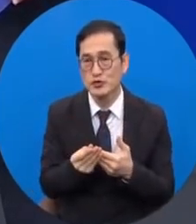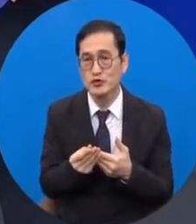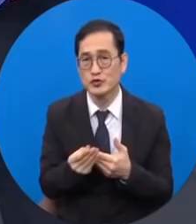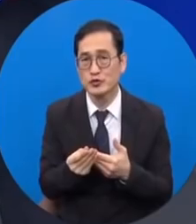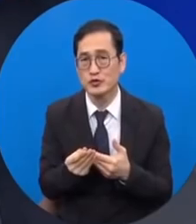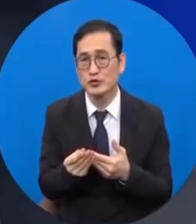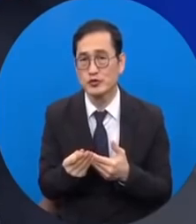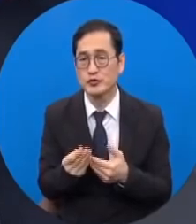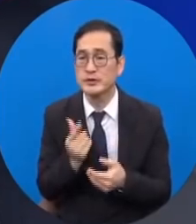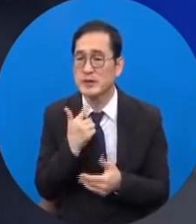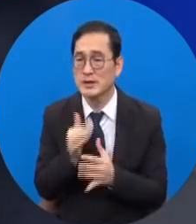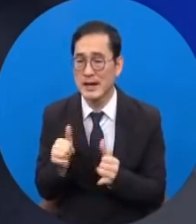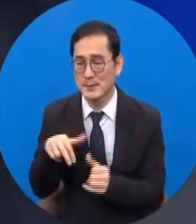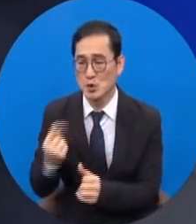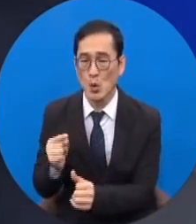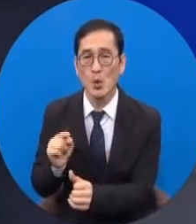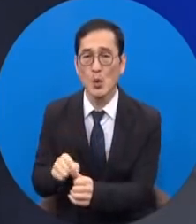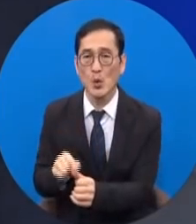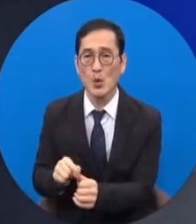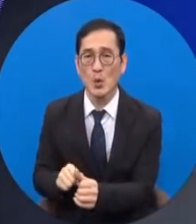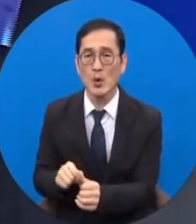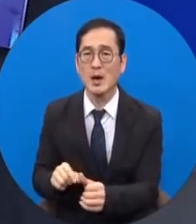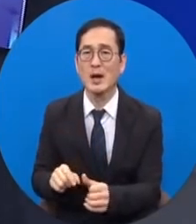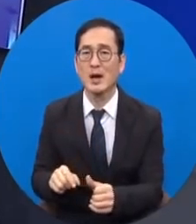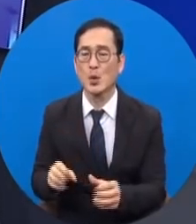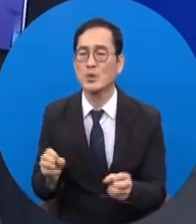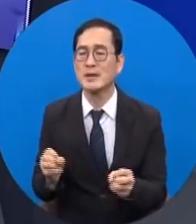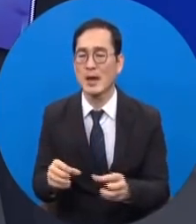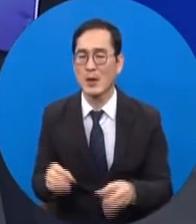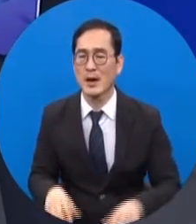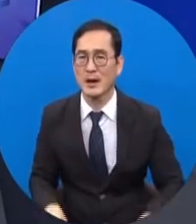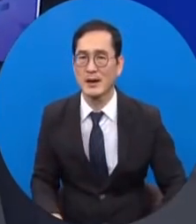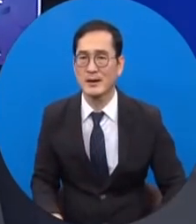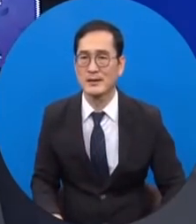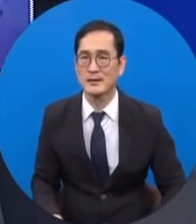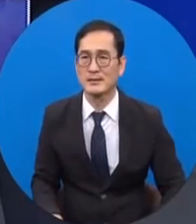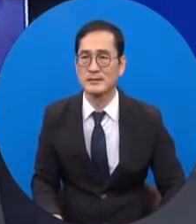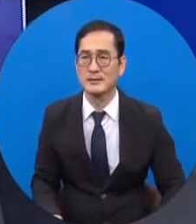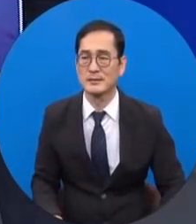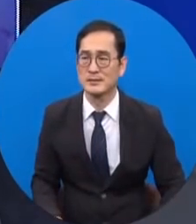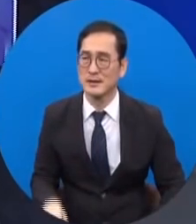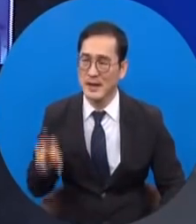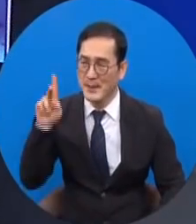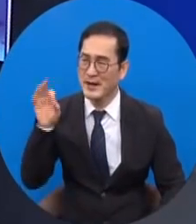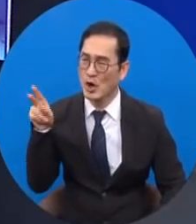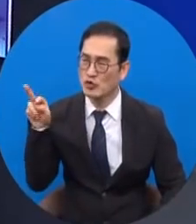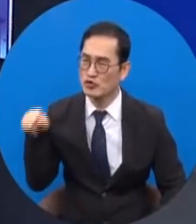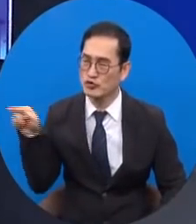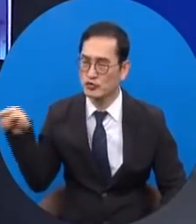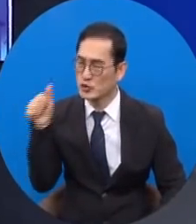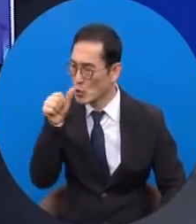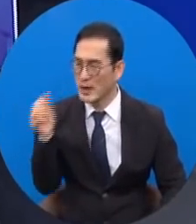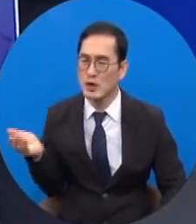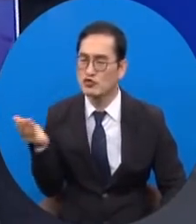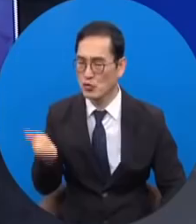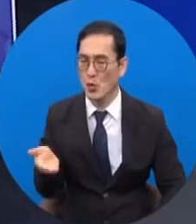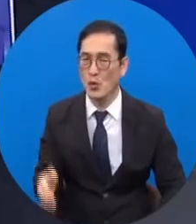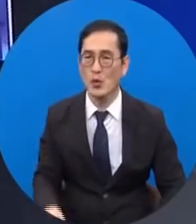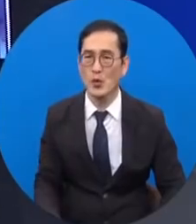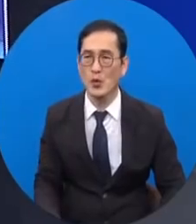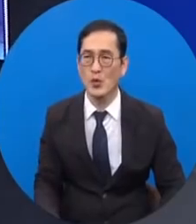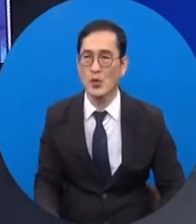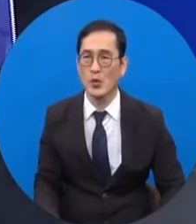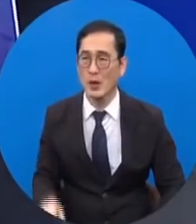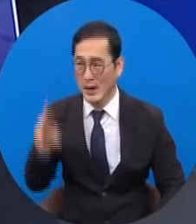알려진 조 모씨에게 방영 수전 특검을 소개를 해 줬고 또 박영수 전 특검의 후배인